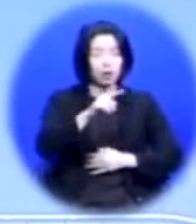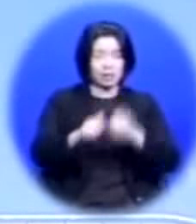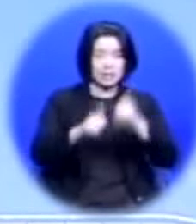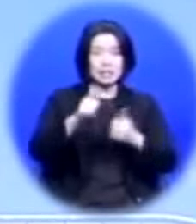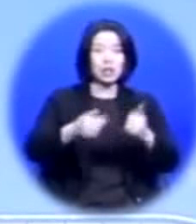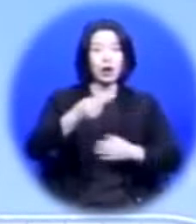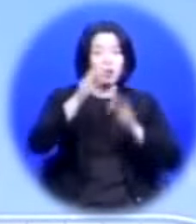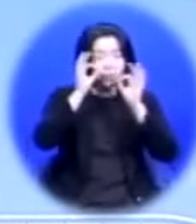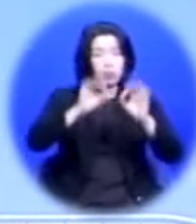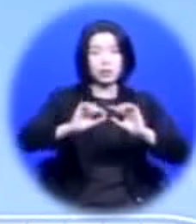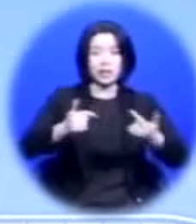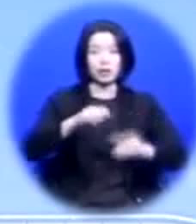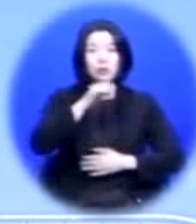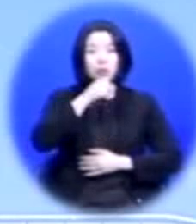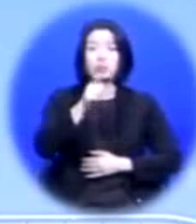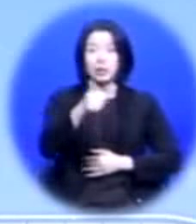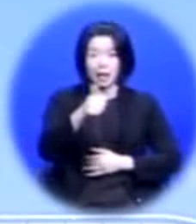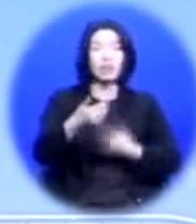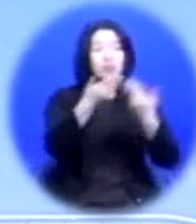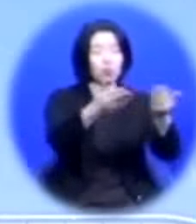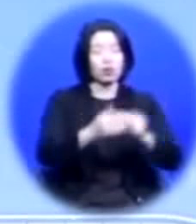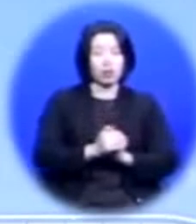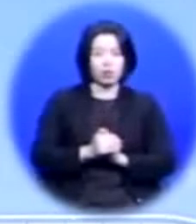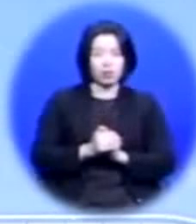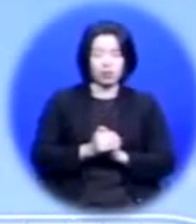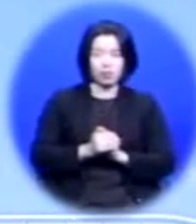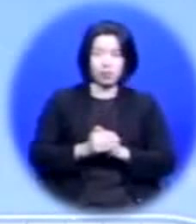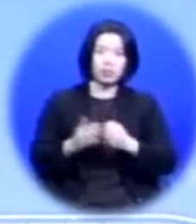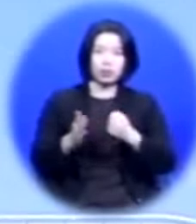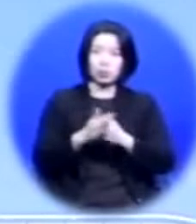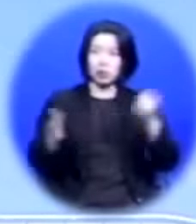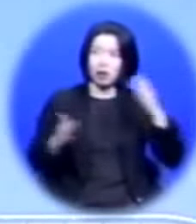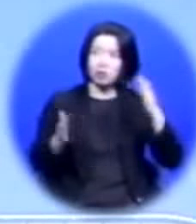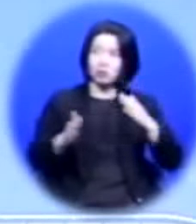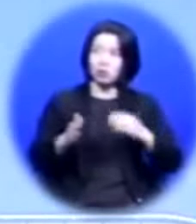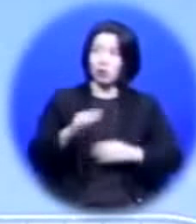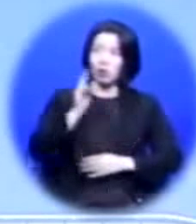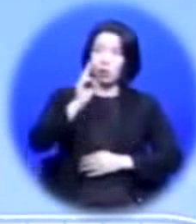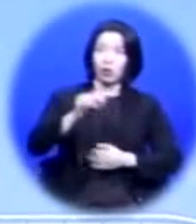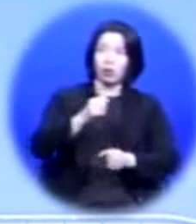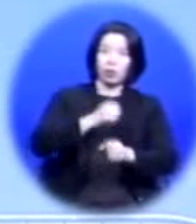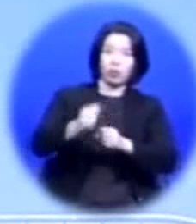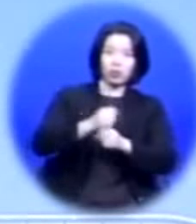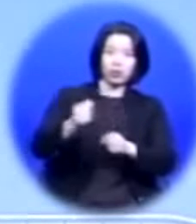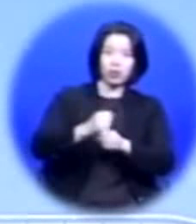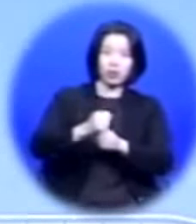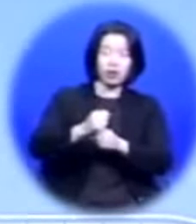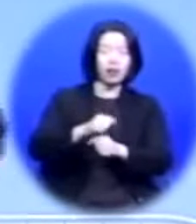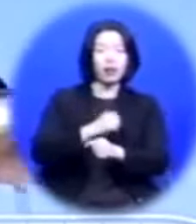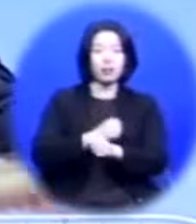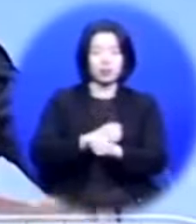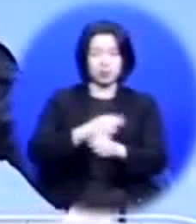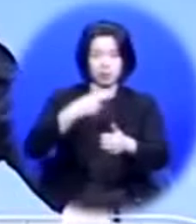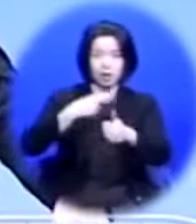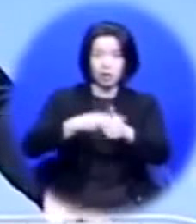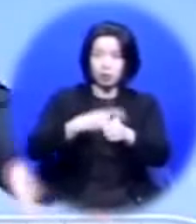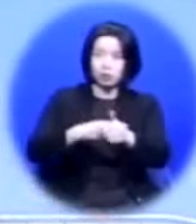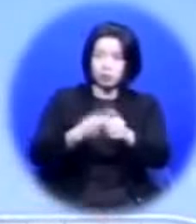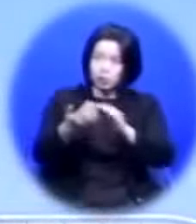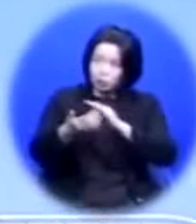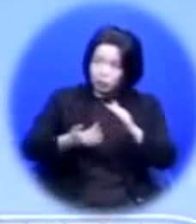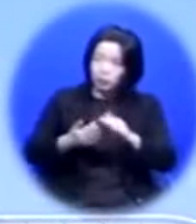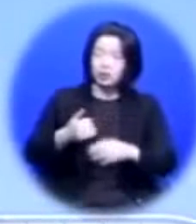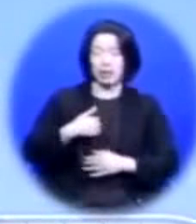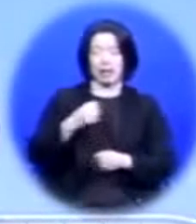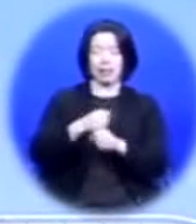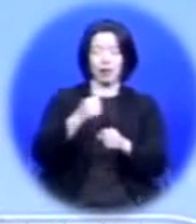점이네 이러면서 그러니까이 학생이 갑자기 너무너무 당황해 하면서 교수님 아까는 제가